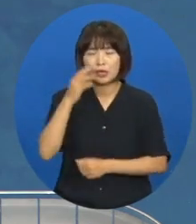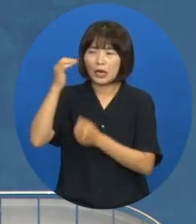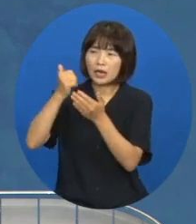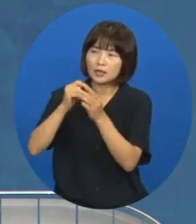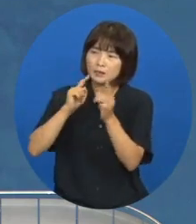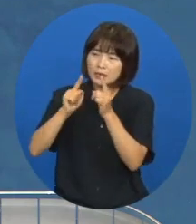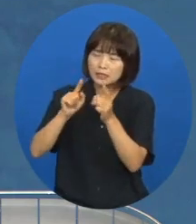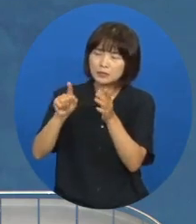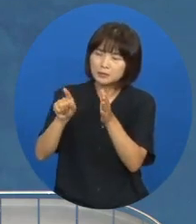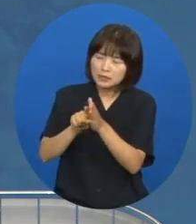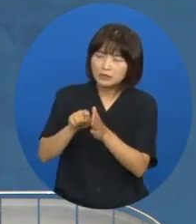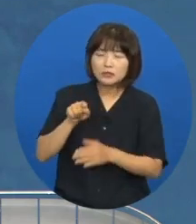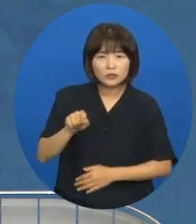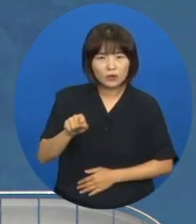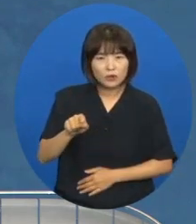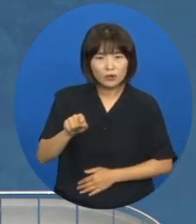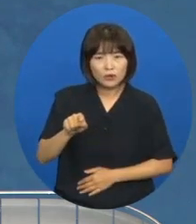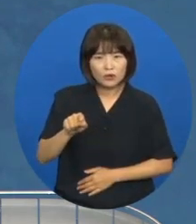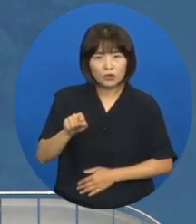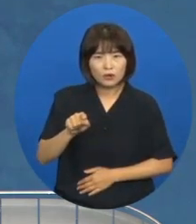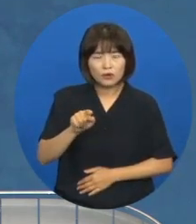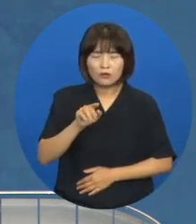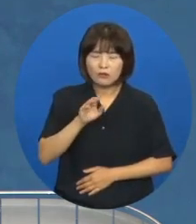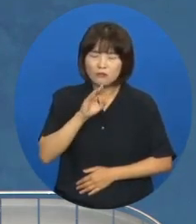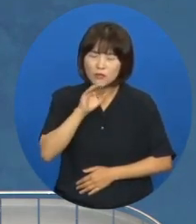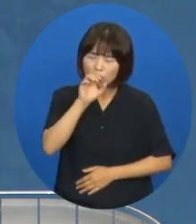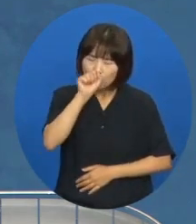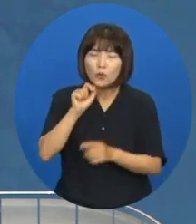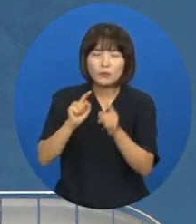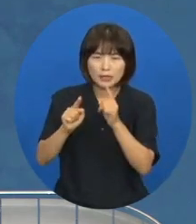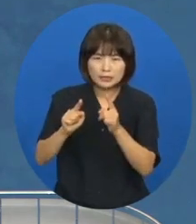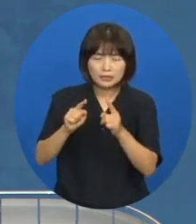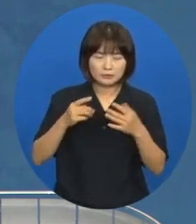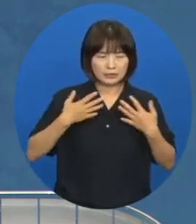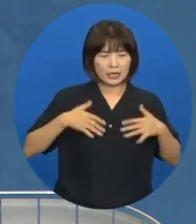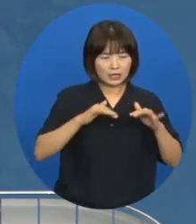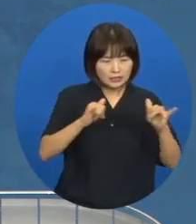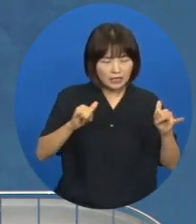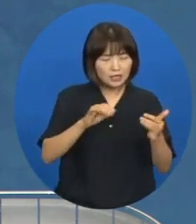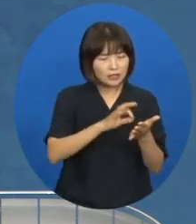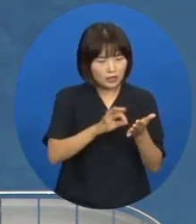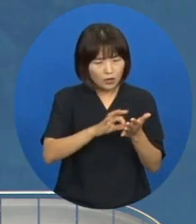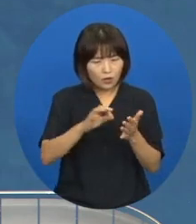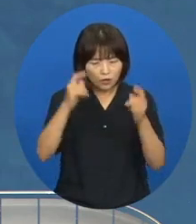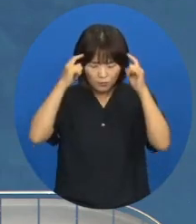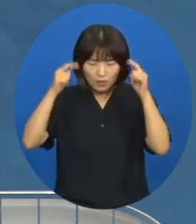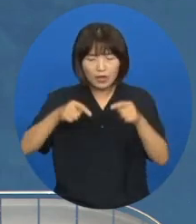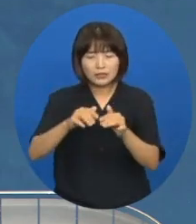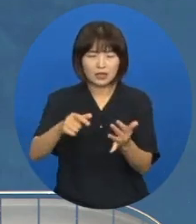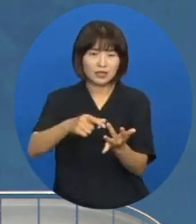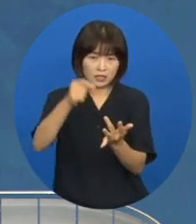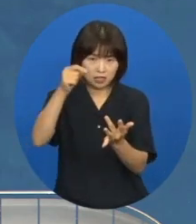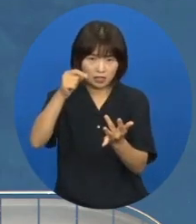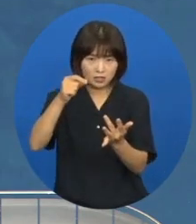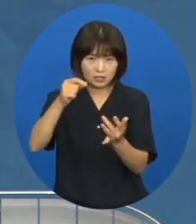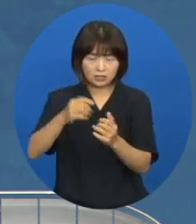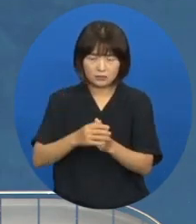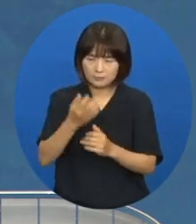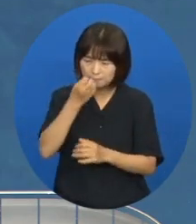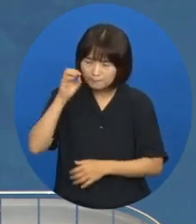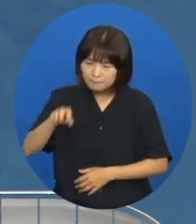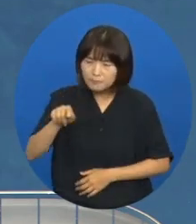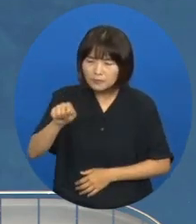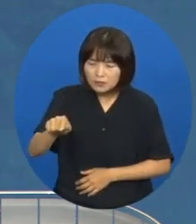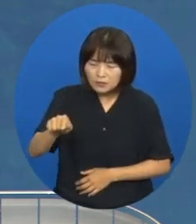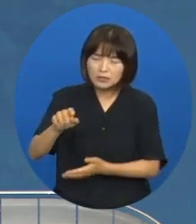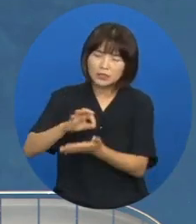말씀을 믿는다는 얼마나 좋은 말씀이에요. 약한 자 들어 쓰시고 미련한 자 택하시고 천한 거 멸시받는 거 없는